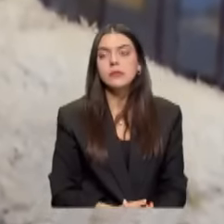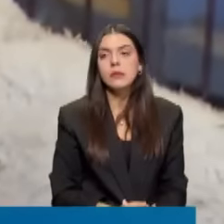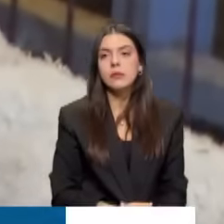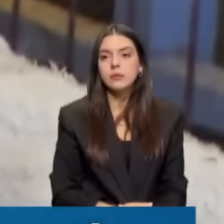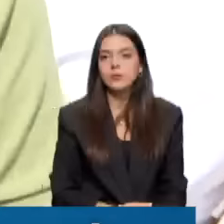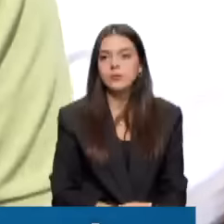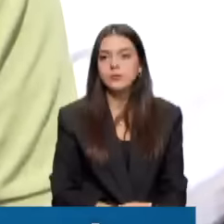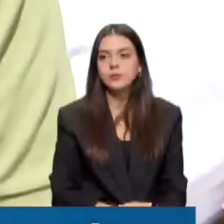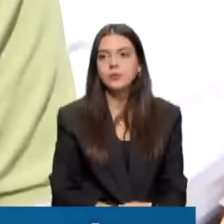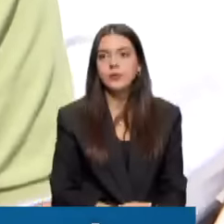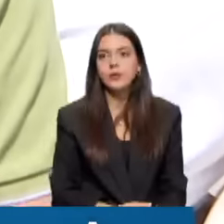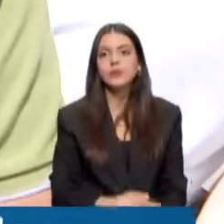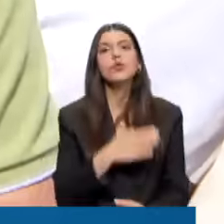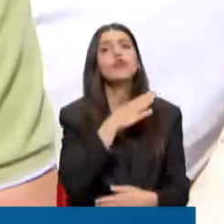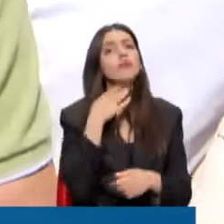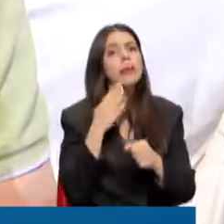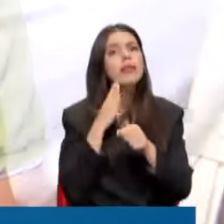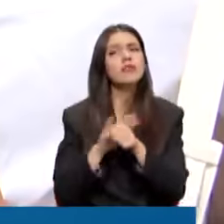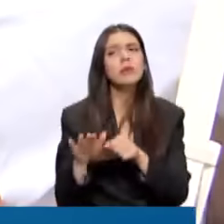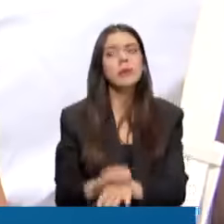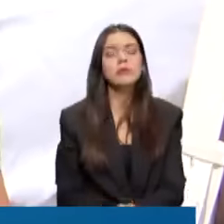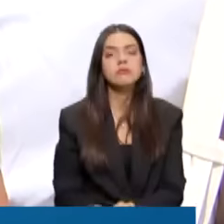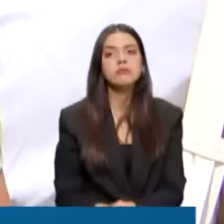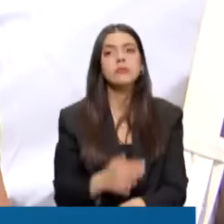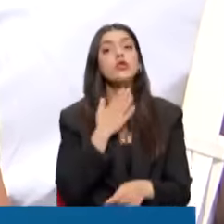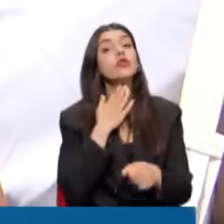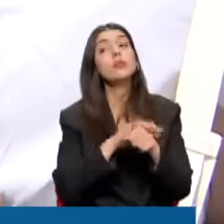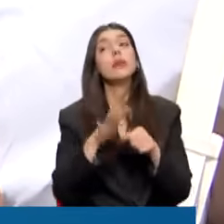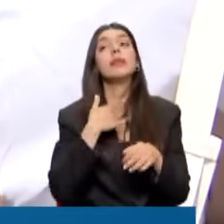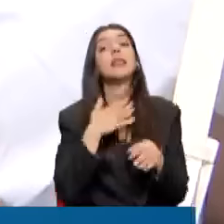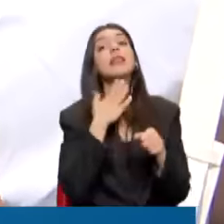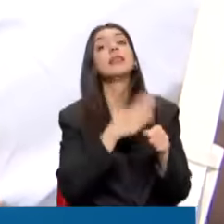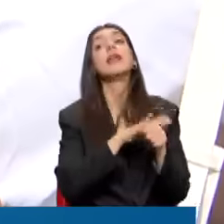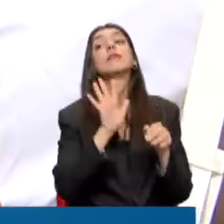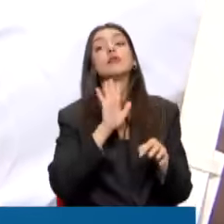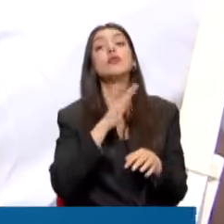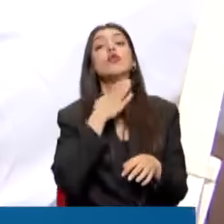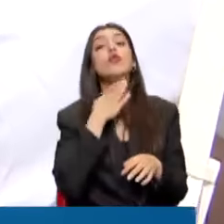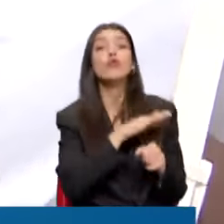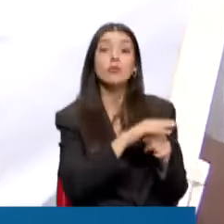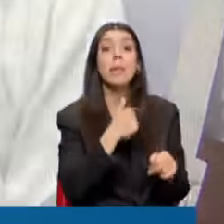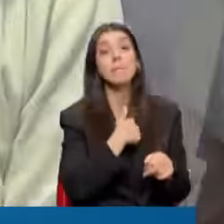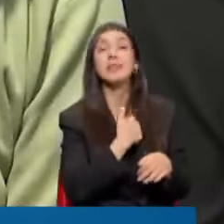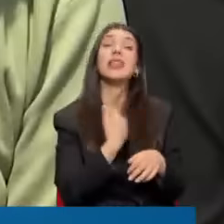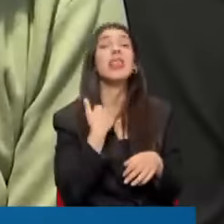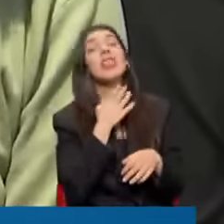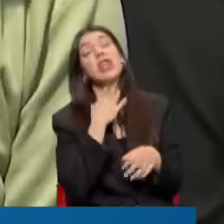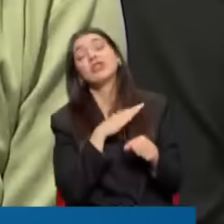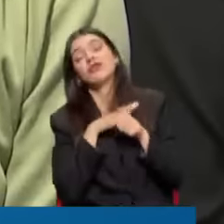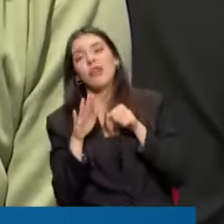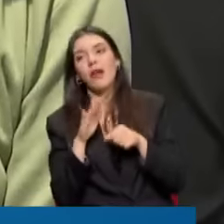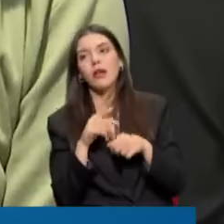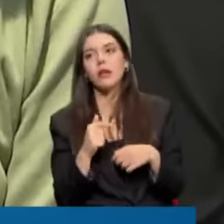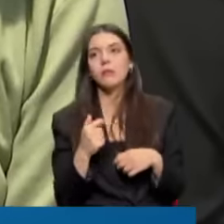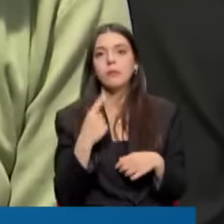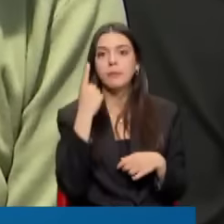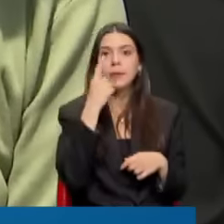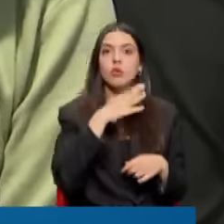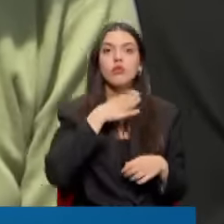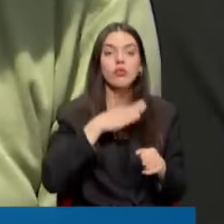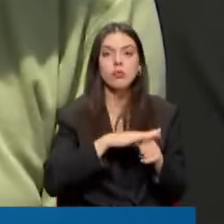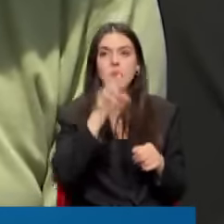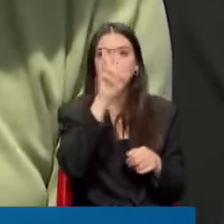bekliyorlar kurban kesebilecek misiniz kurbanı kesmeyeceğim kurban bizi kesecek bir kurban kesemiyon 20